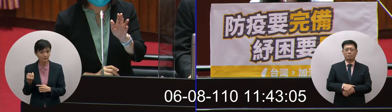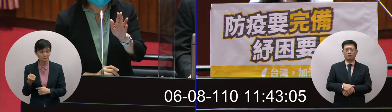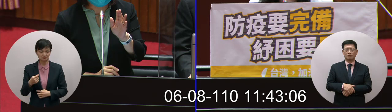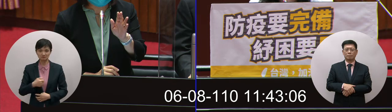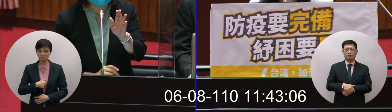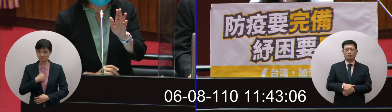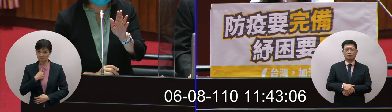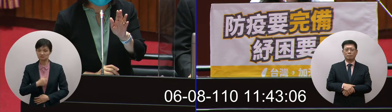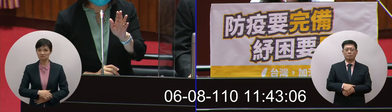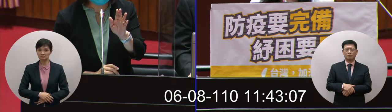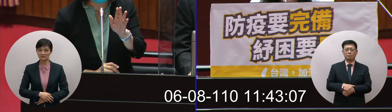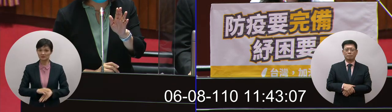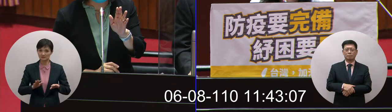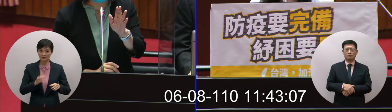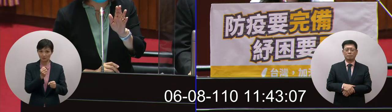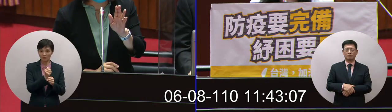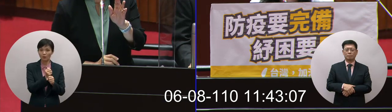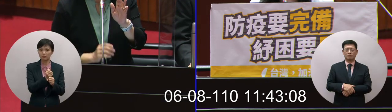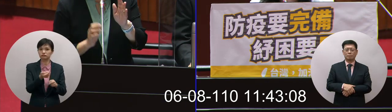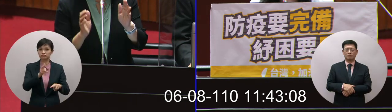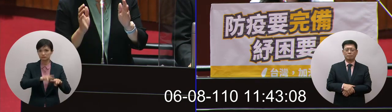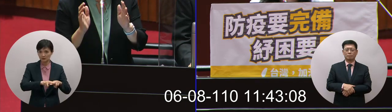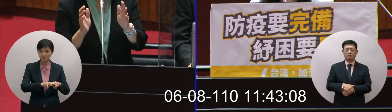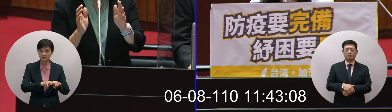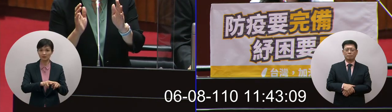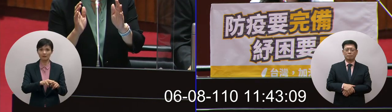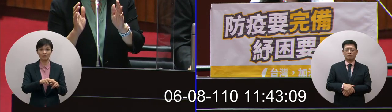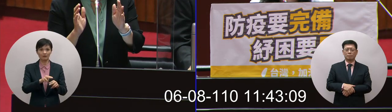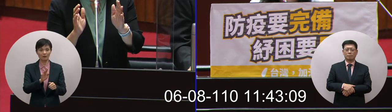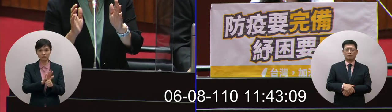确在这个停业的部分